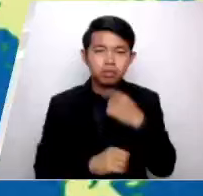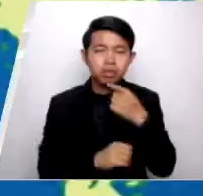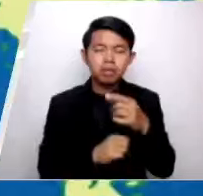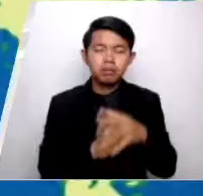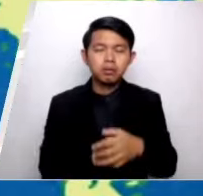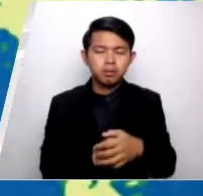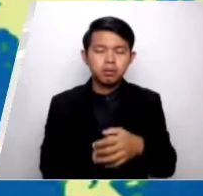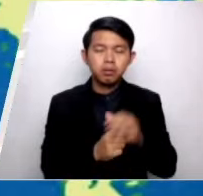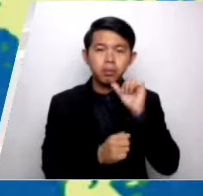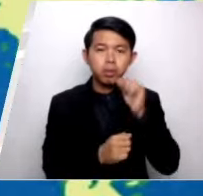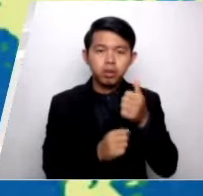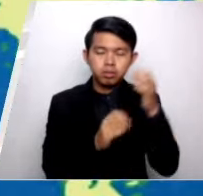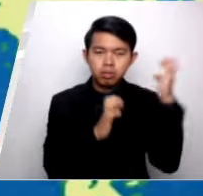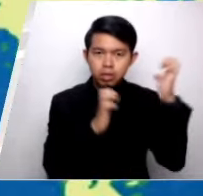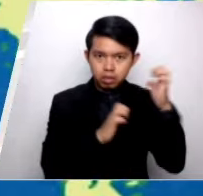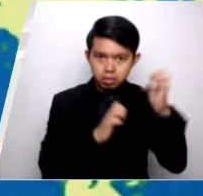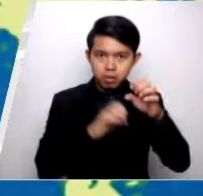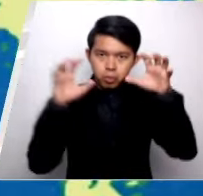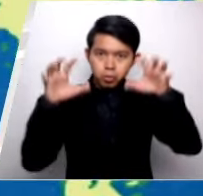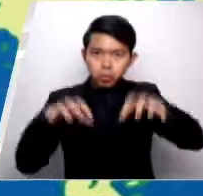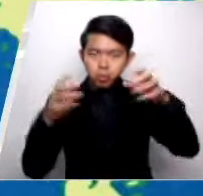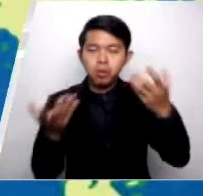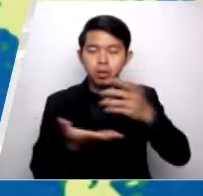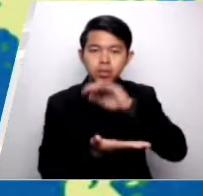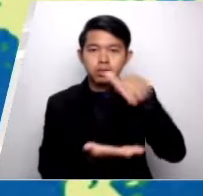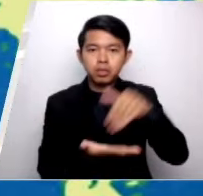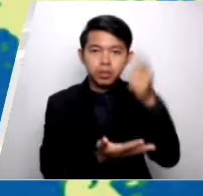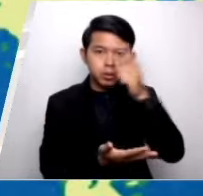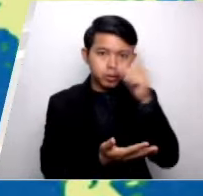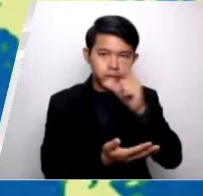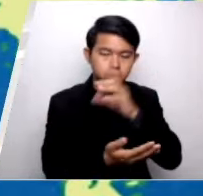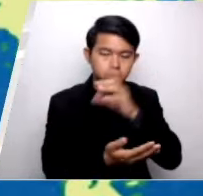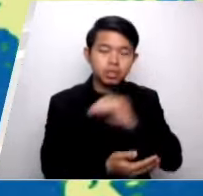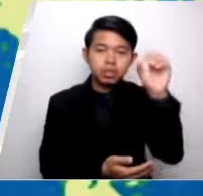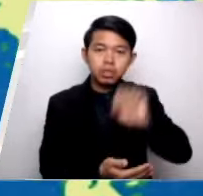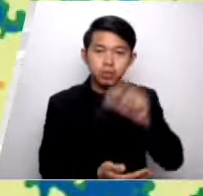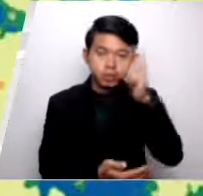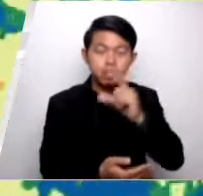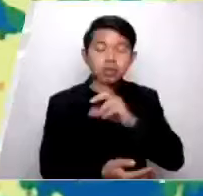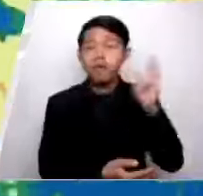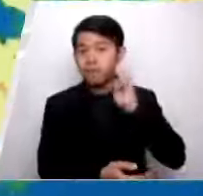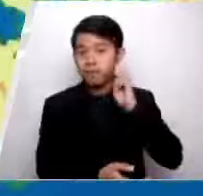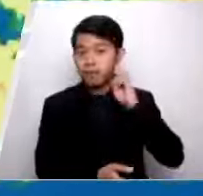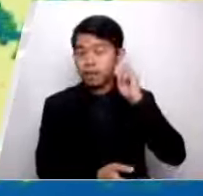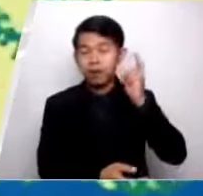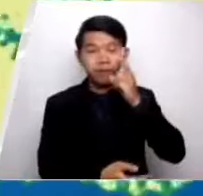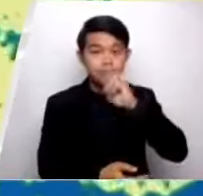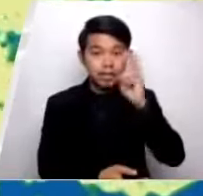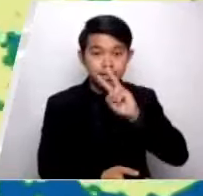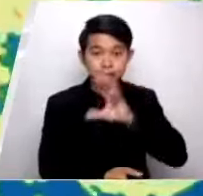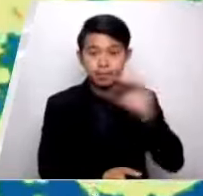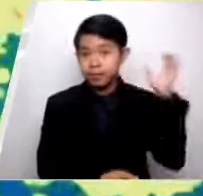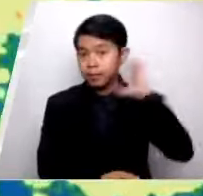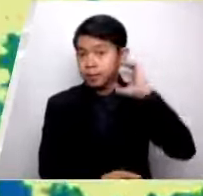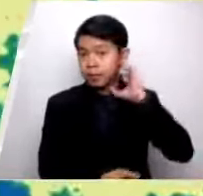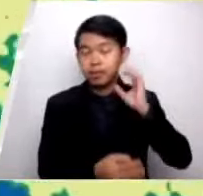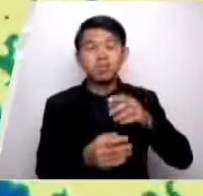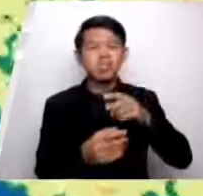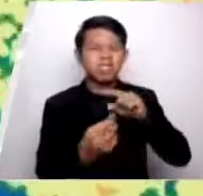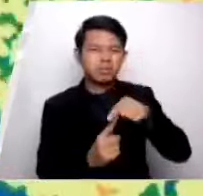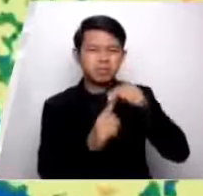Southern Luzon, ilang bahagi ng Visayas at Mindanao, lalo na bandang hapon. Halos ganyan din ang inasa ang panahon sa